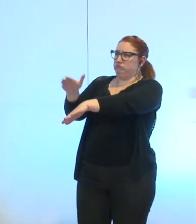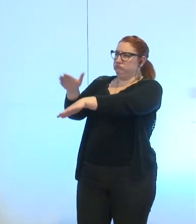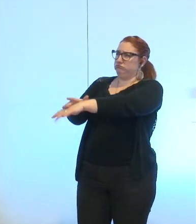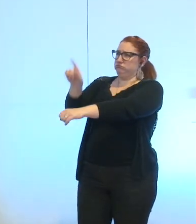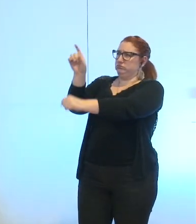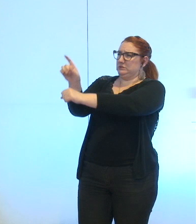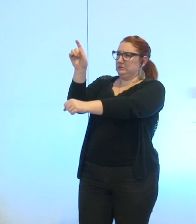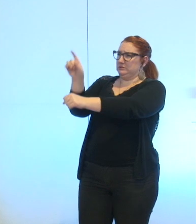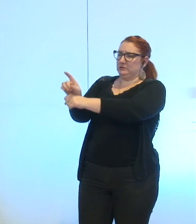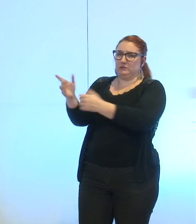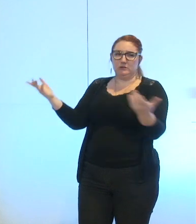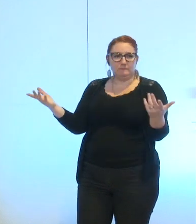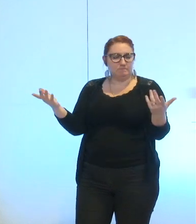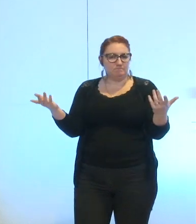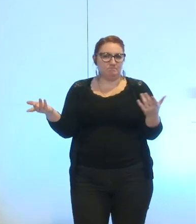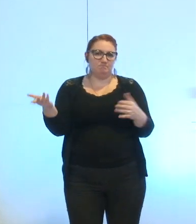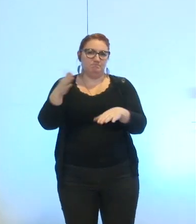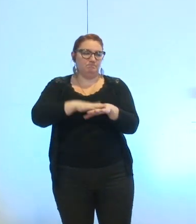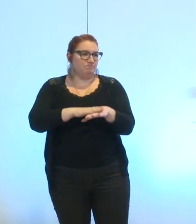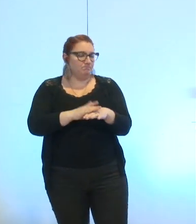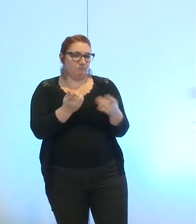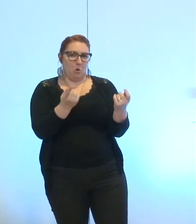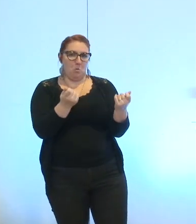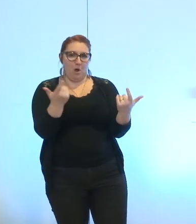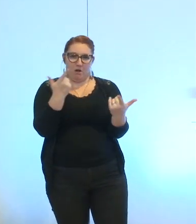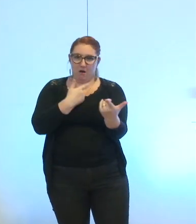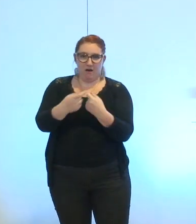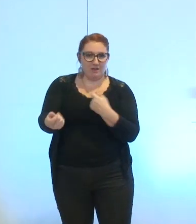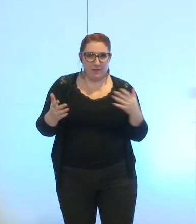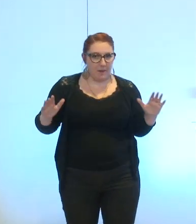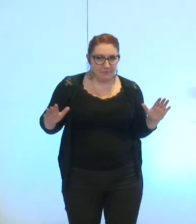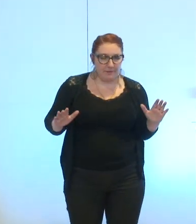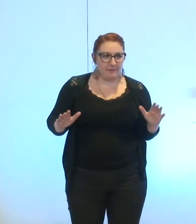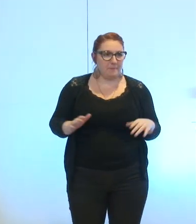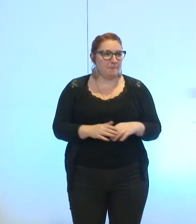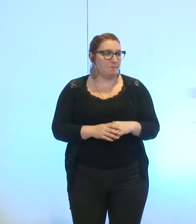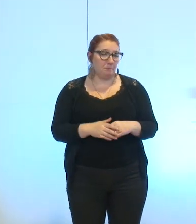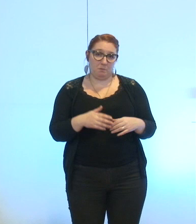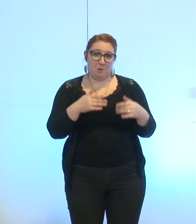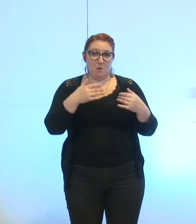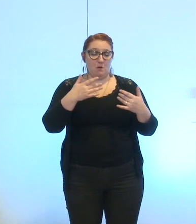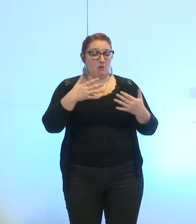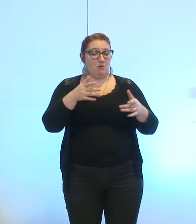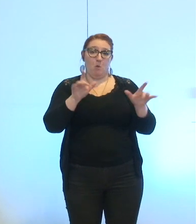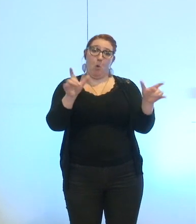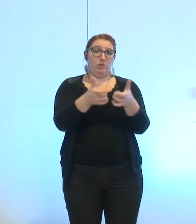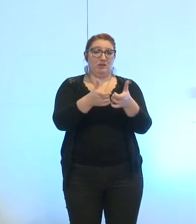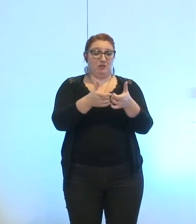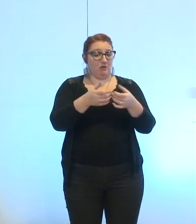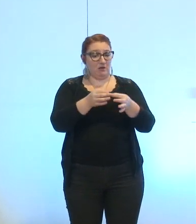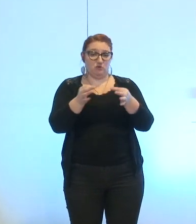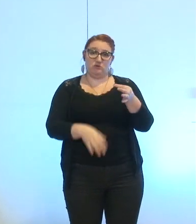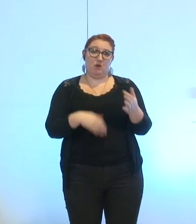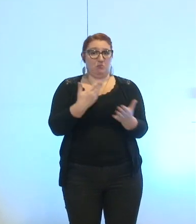en adéquation avec les moyens et cet audit le démontre cette